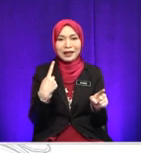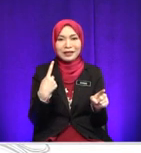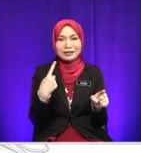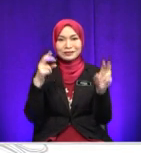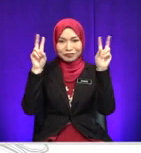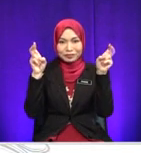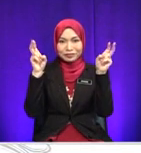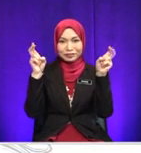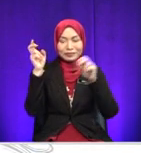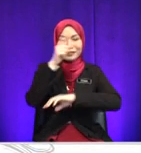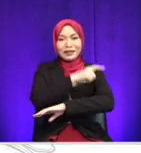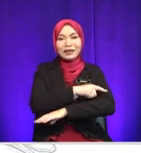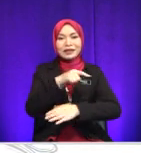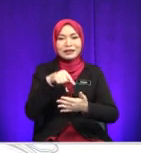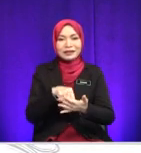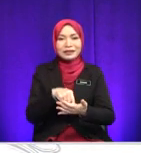pada hari ini kita belajar?